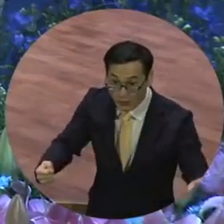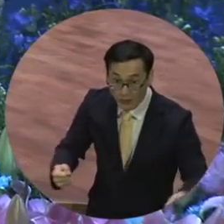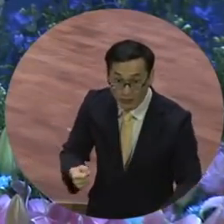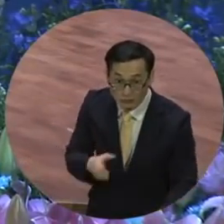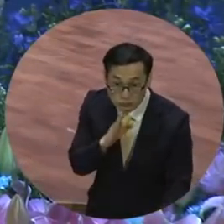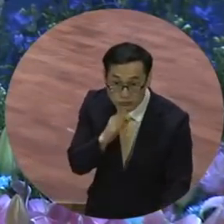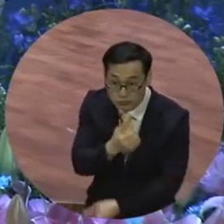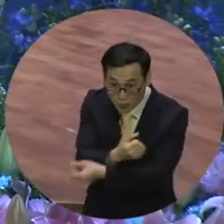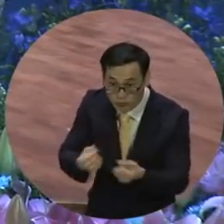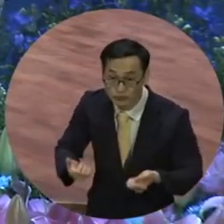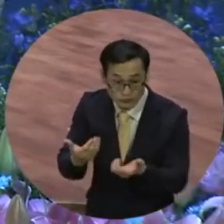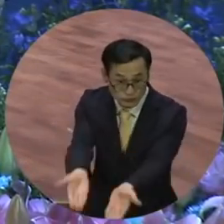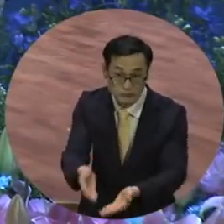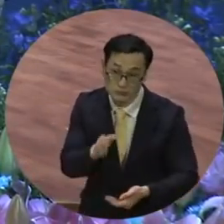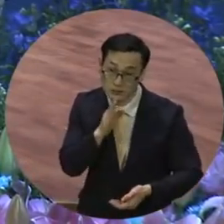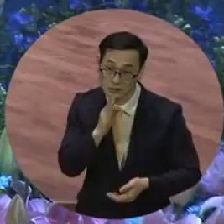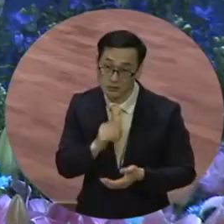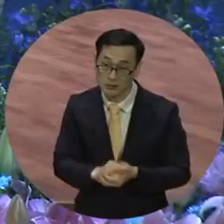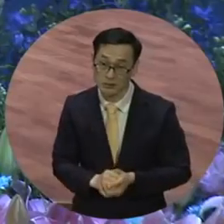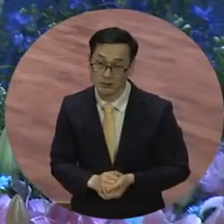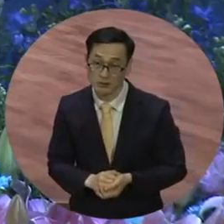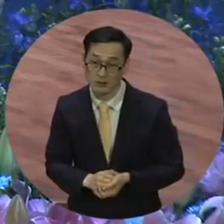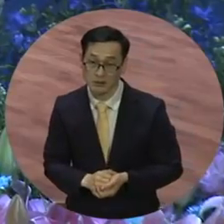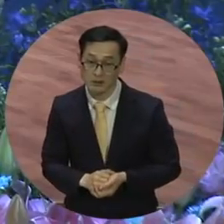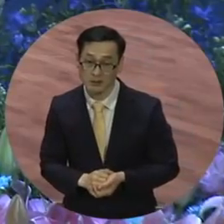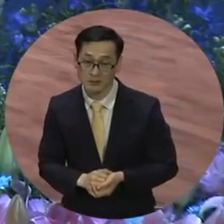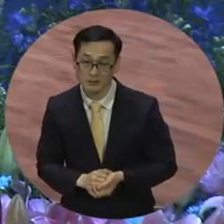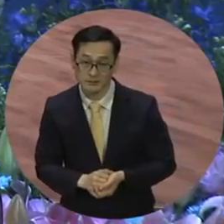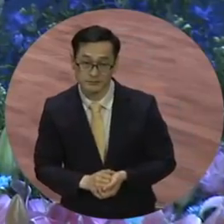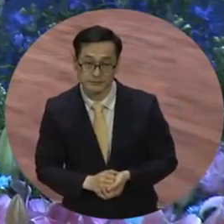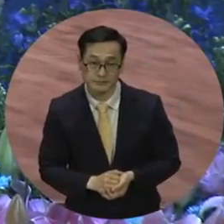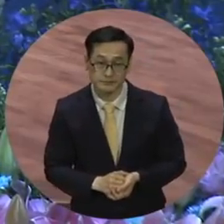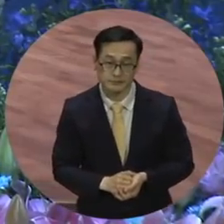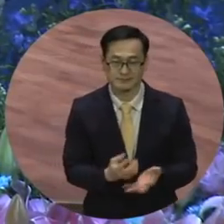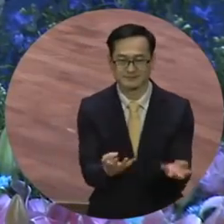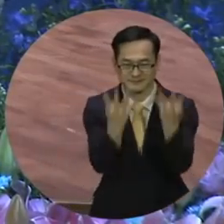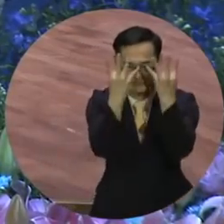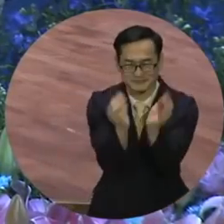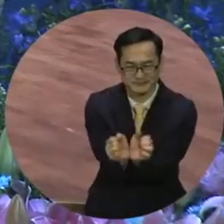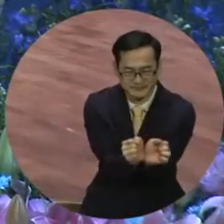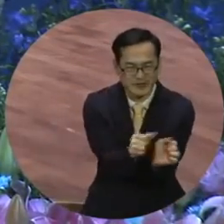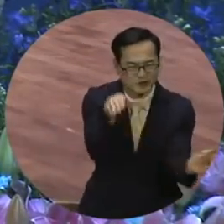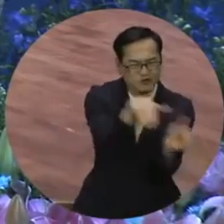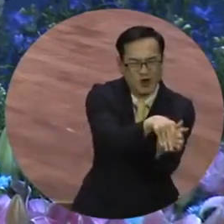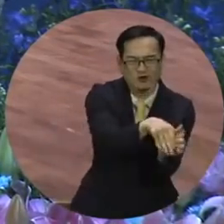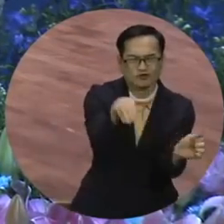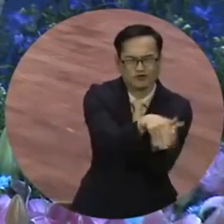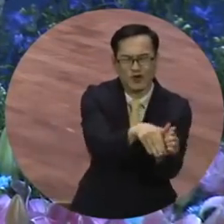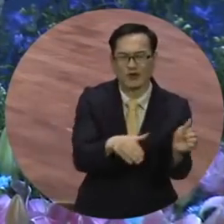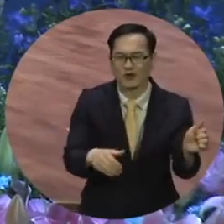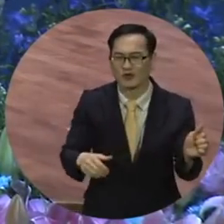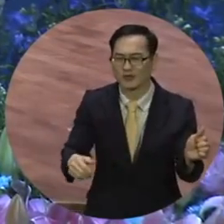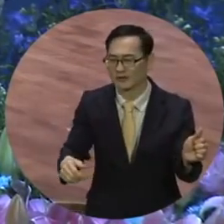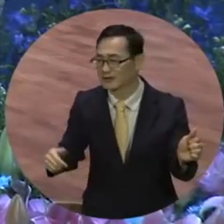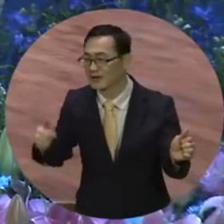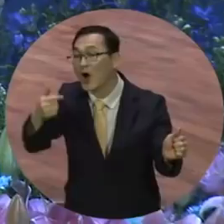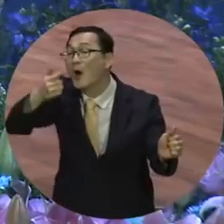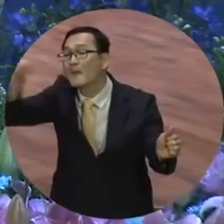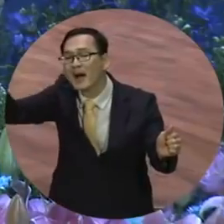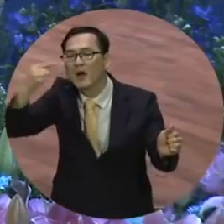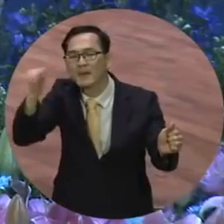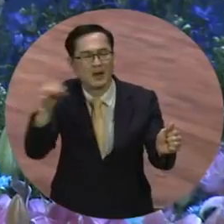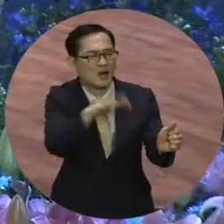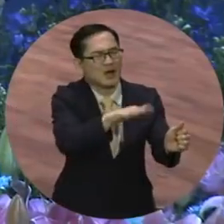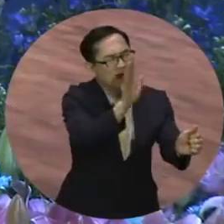여러분 저는 뉴스 안 봤어요. 사형수가 흉악범 사형수가 수갑을 차고 가는데 어머니 우리 아들 이런 아들 아니에요.